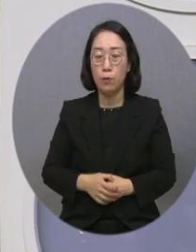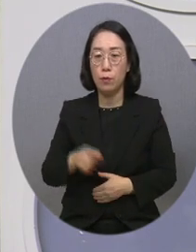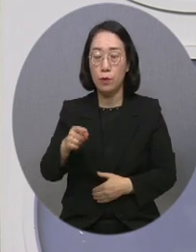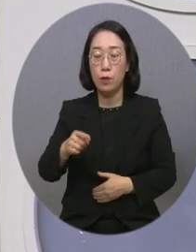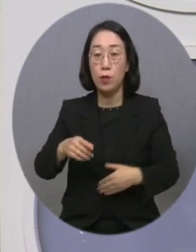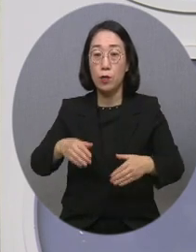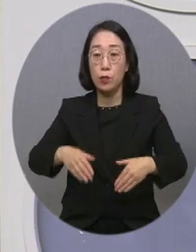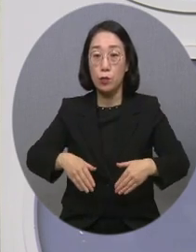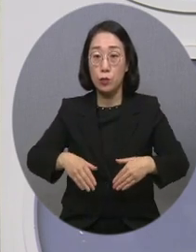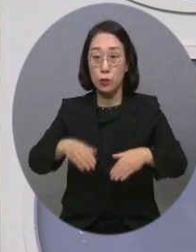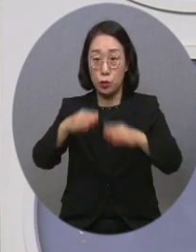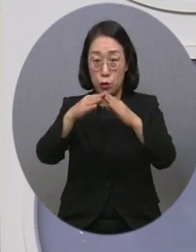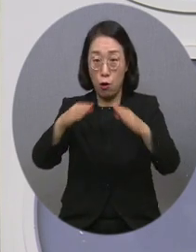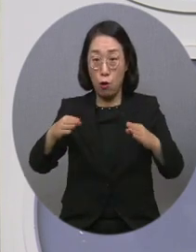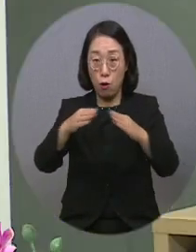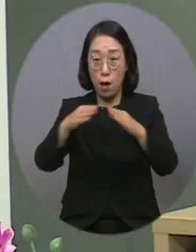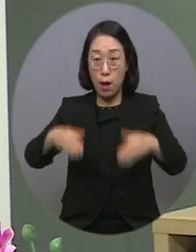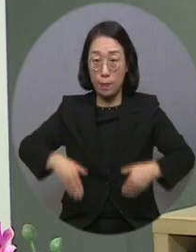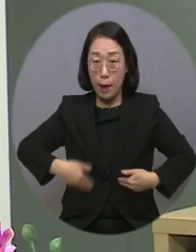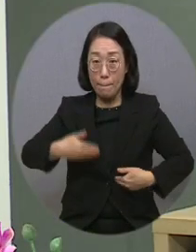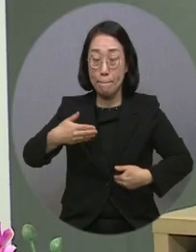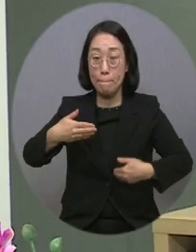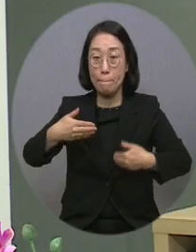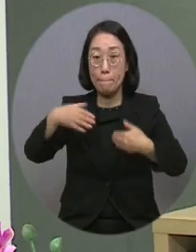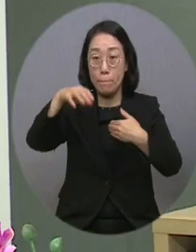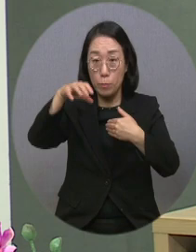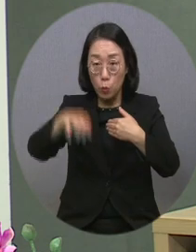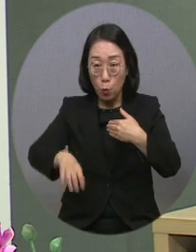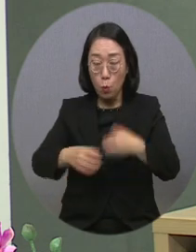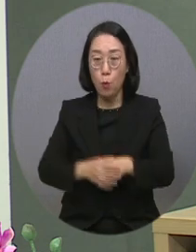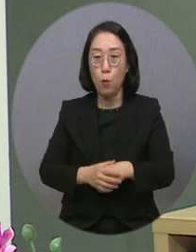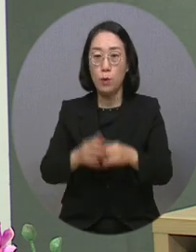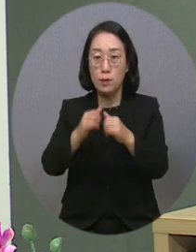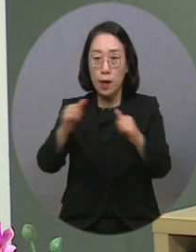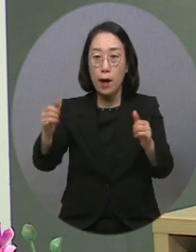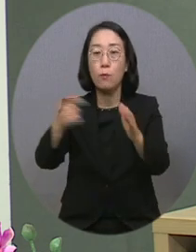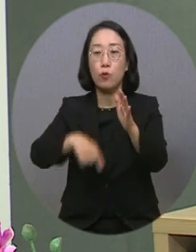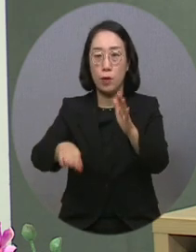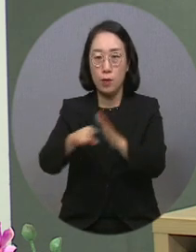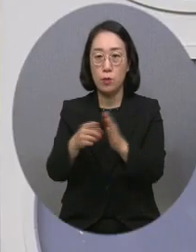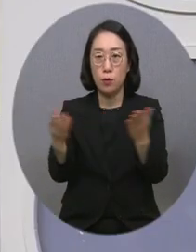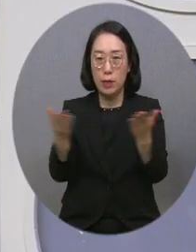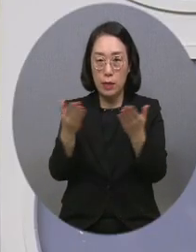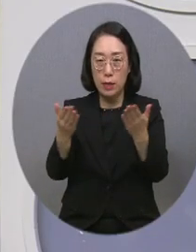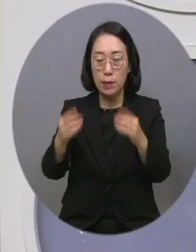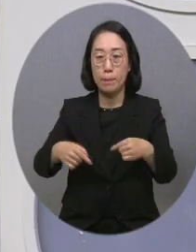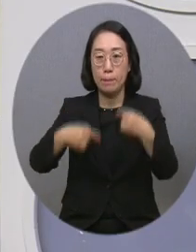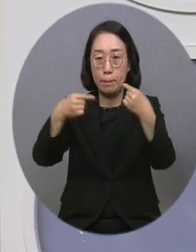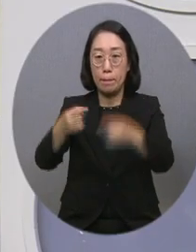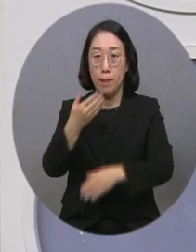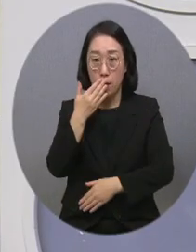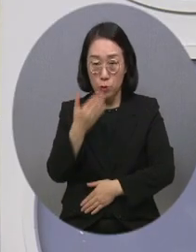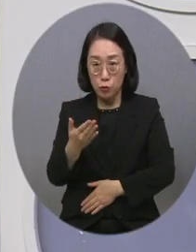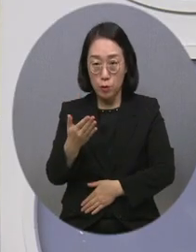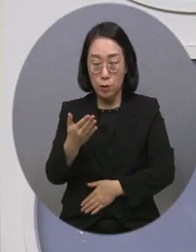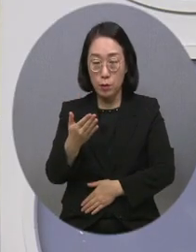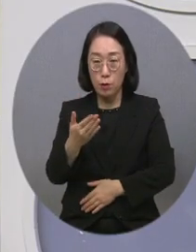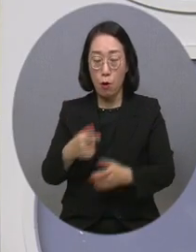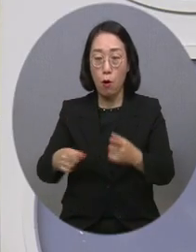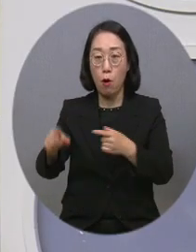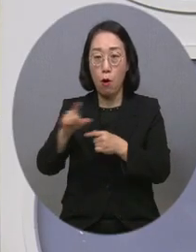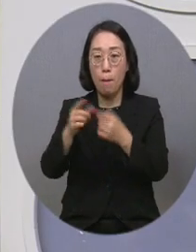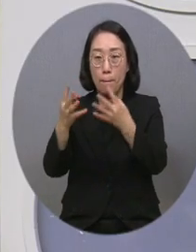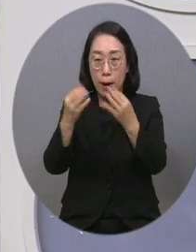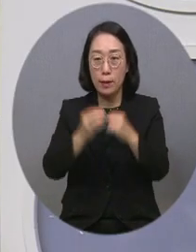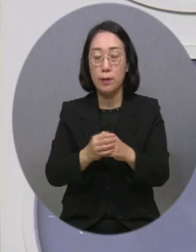그때는 전라남도가 한 200만 정도 되니까 내가 200만 도민을 위해서 일할 수 있는 또 좀 더 많은 봉사를 할 수